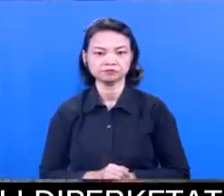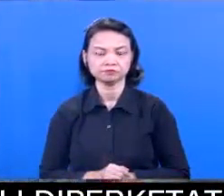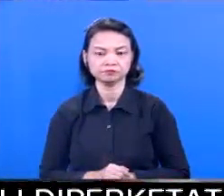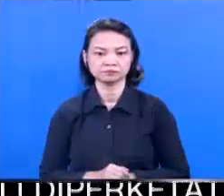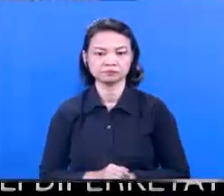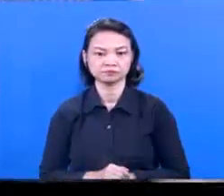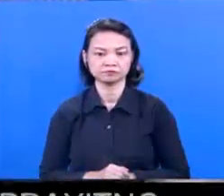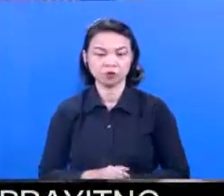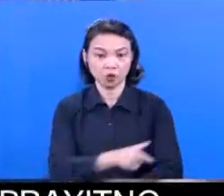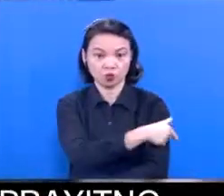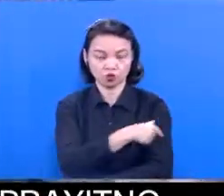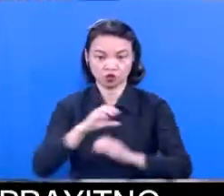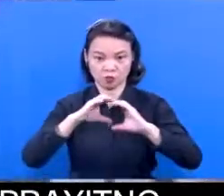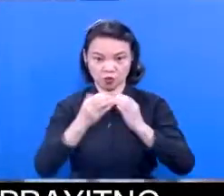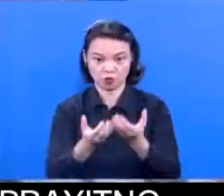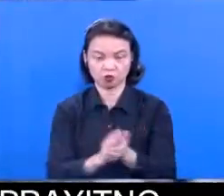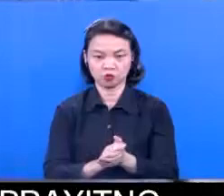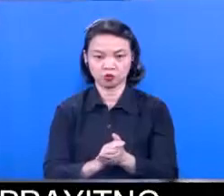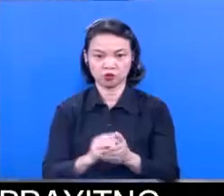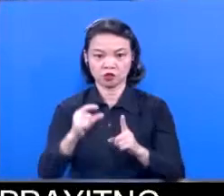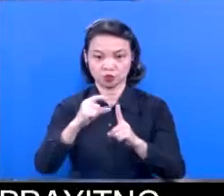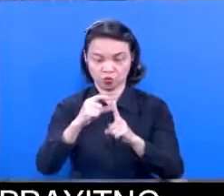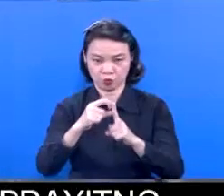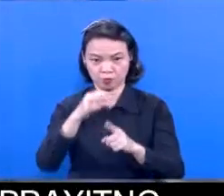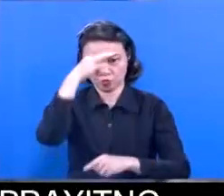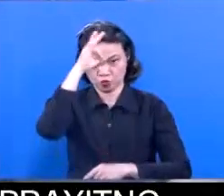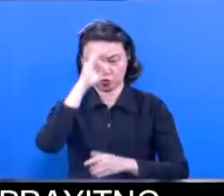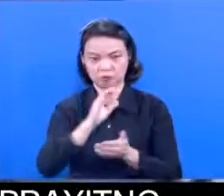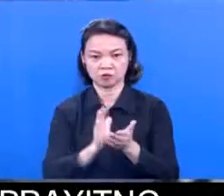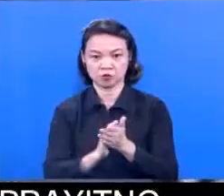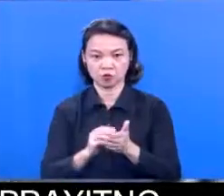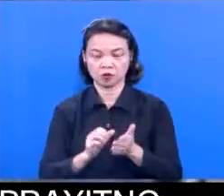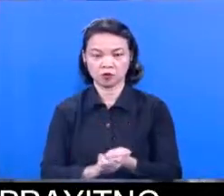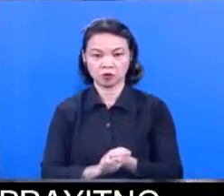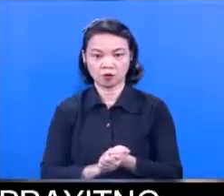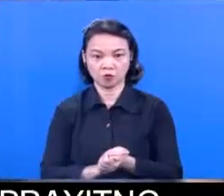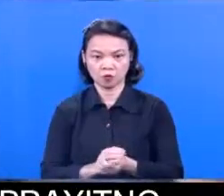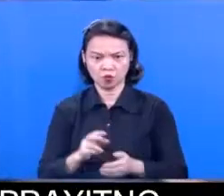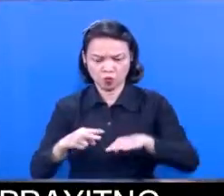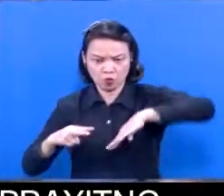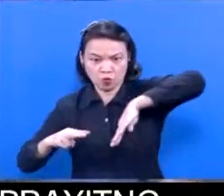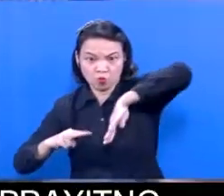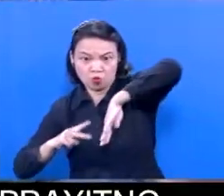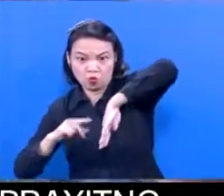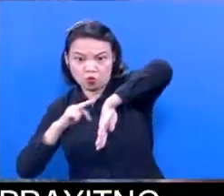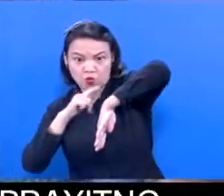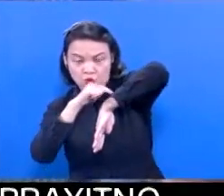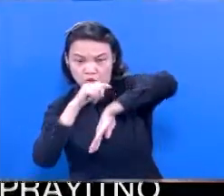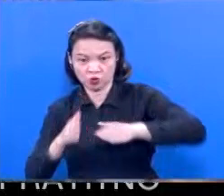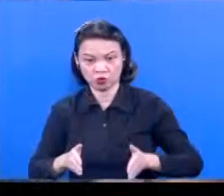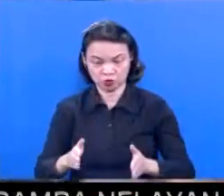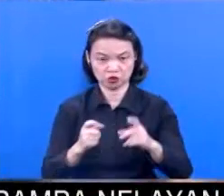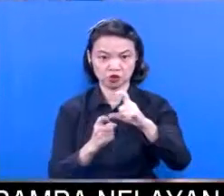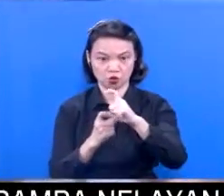Ya, inilah petugas gabungan dari Polda Metro Jaya dan Satpol PP kami siang harus memanjat pagar sebuah perkantoran di Jalan Tanjung Selor,